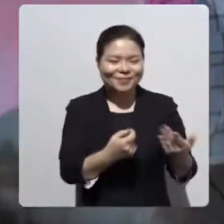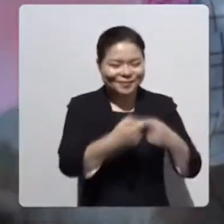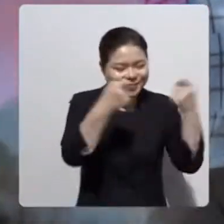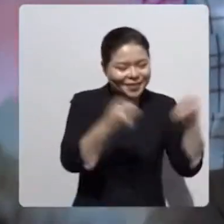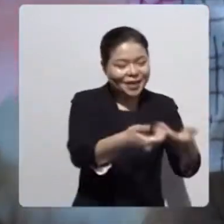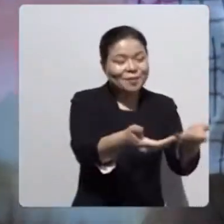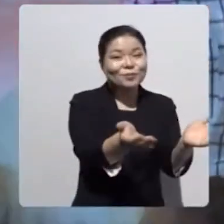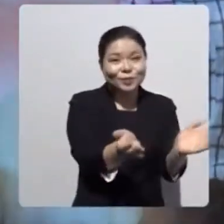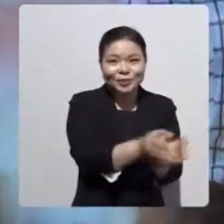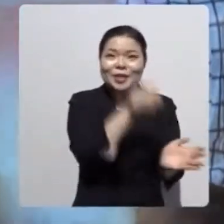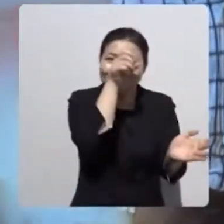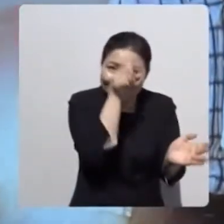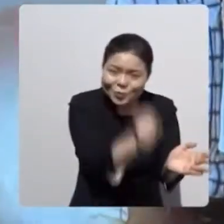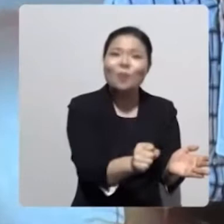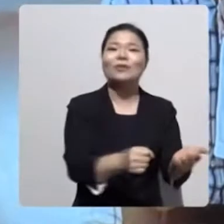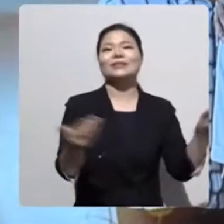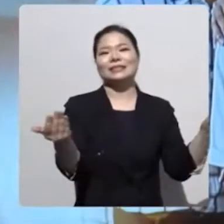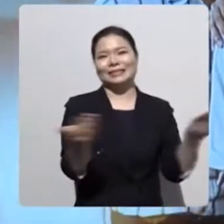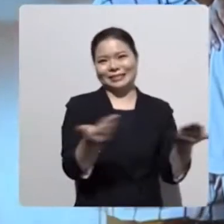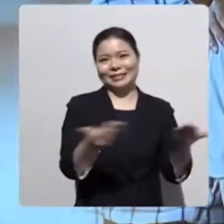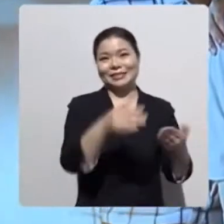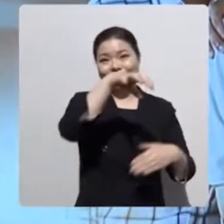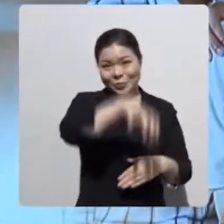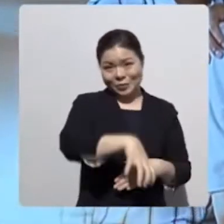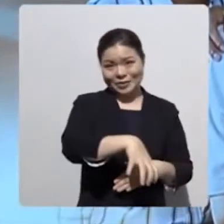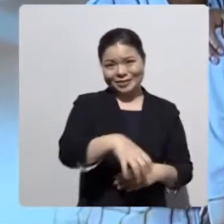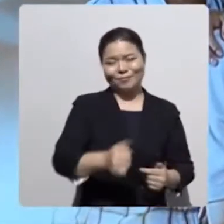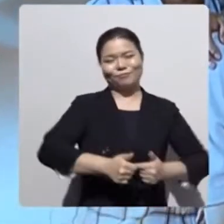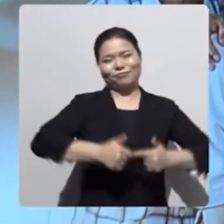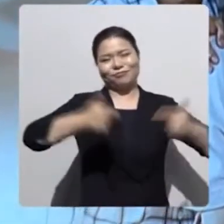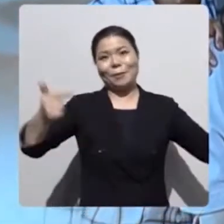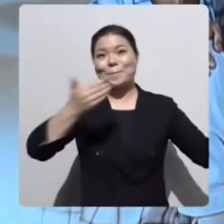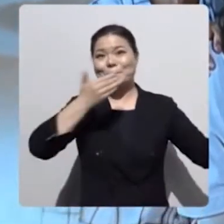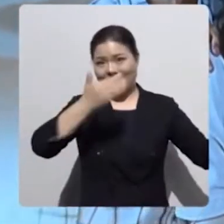민간 부분의 좋은 일자리가 늘어날 수 있습니다.